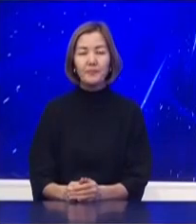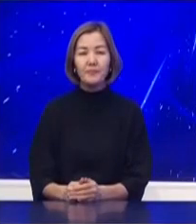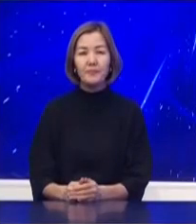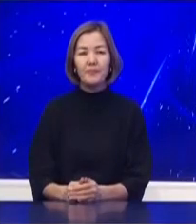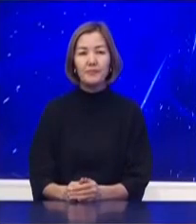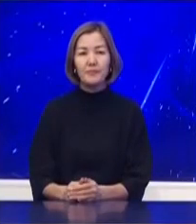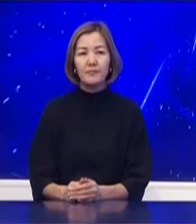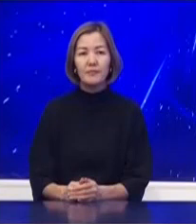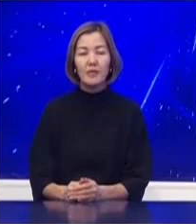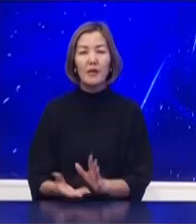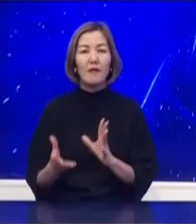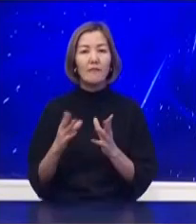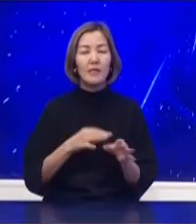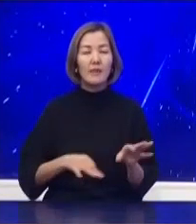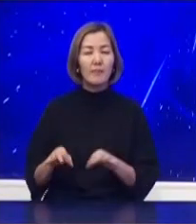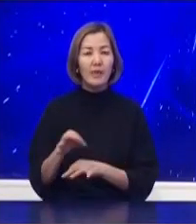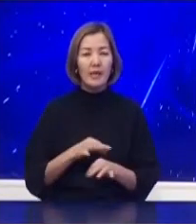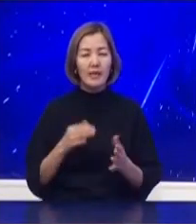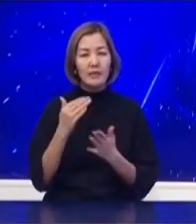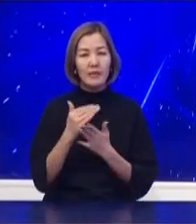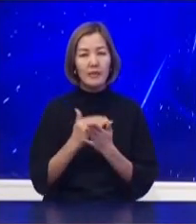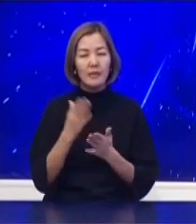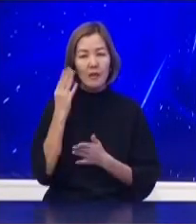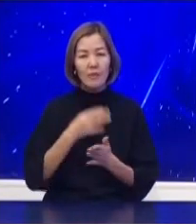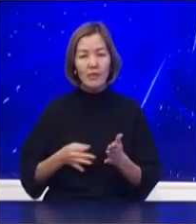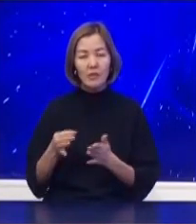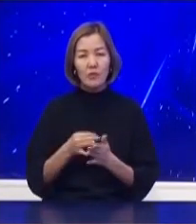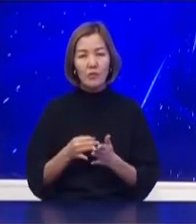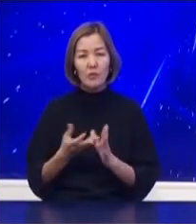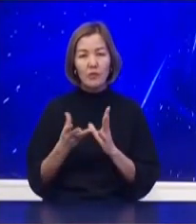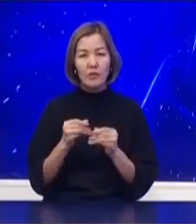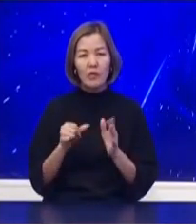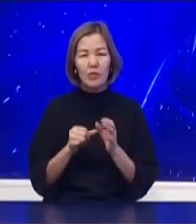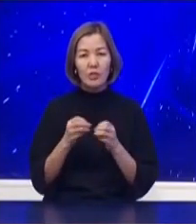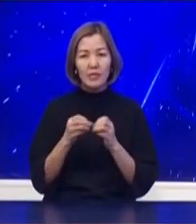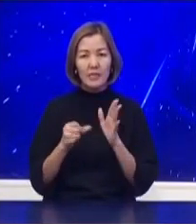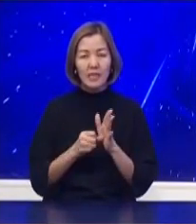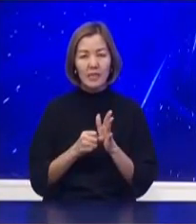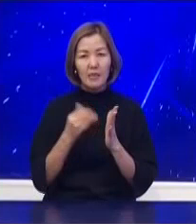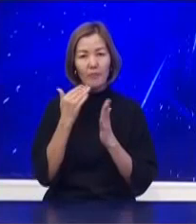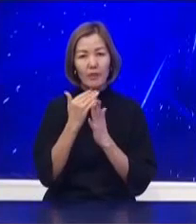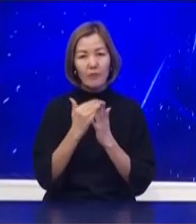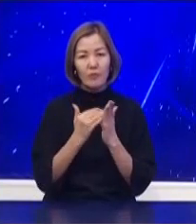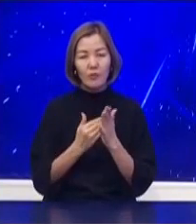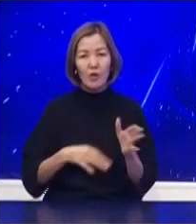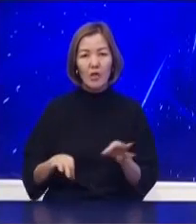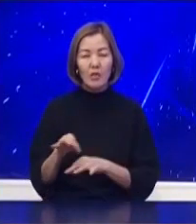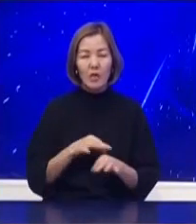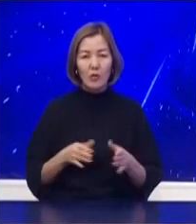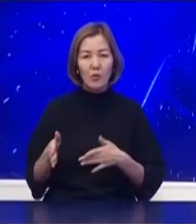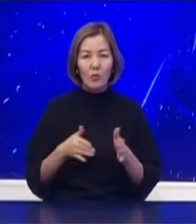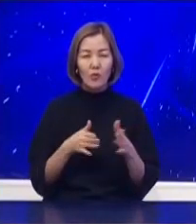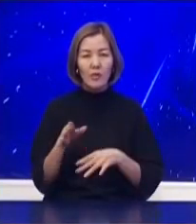группа в целом проект цифровой копии Алматинской области состоит из подпунктов дороги строительство